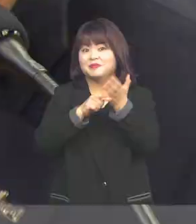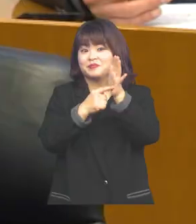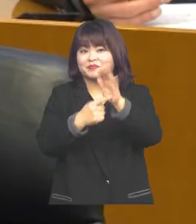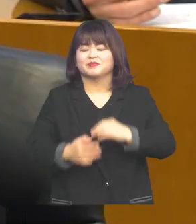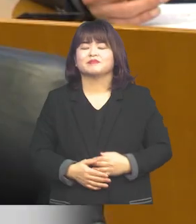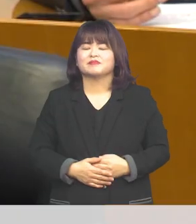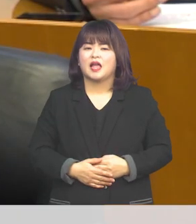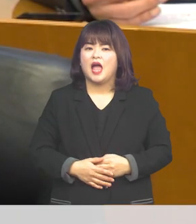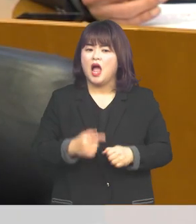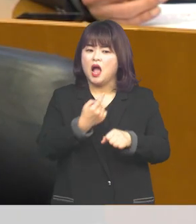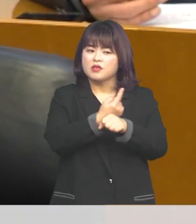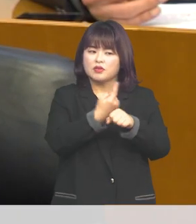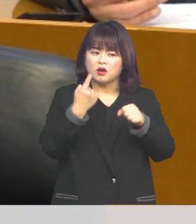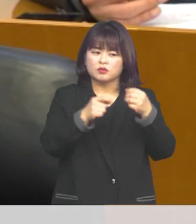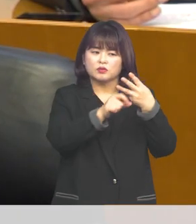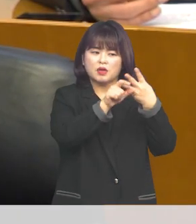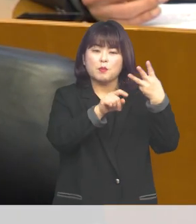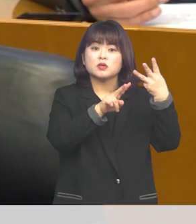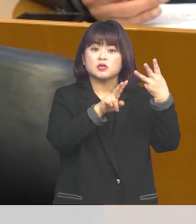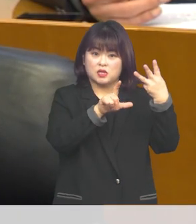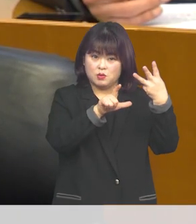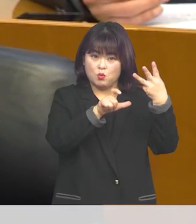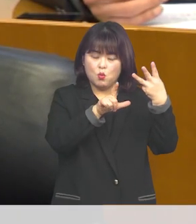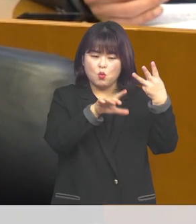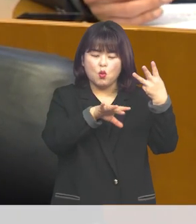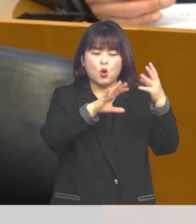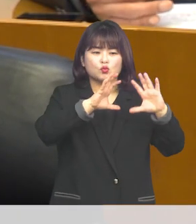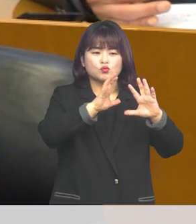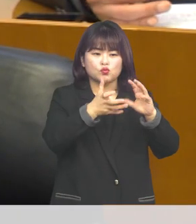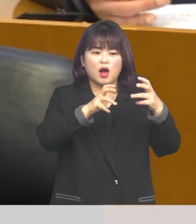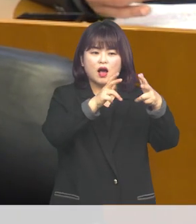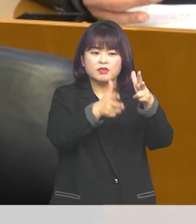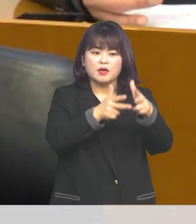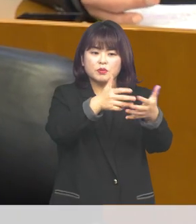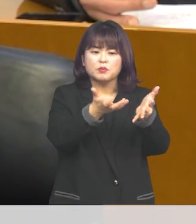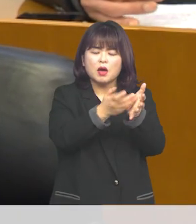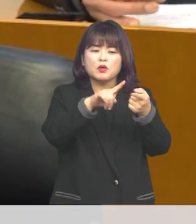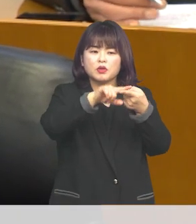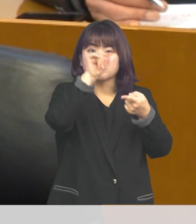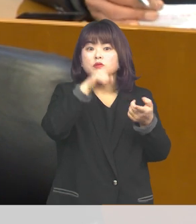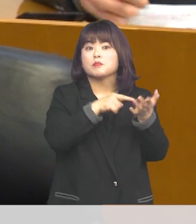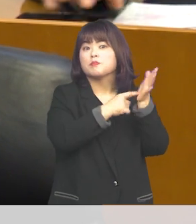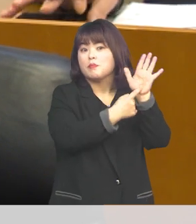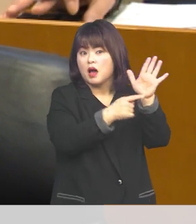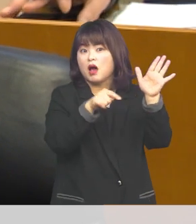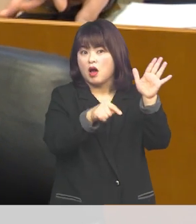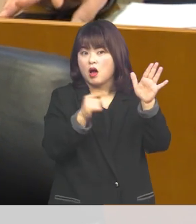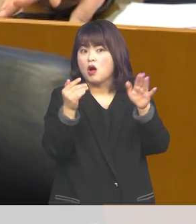밝혔습니다. 지난해 3월 15일 국가산단 발표가 있은 이후에